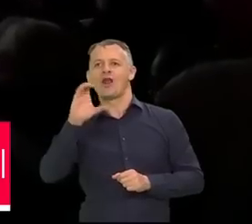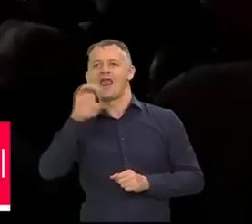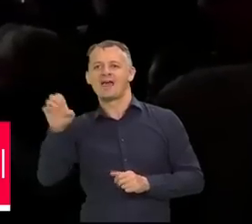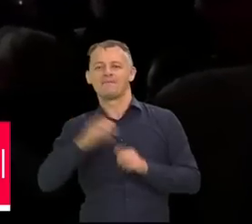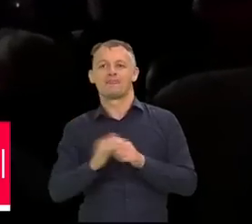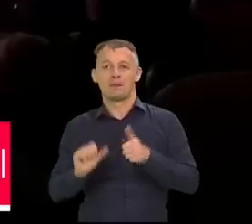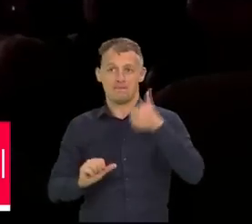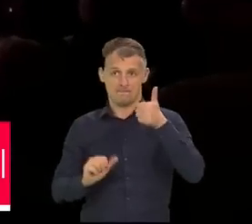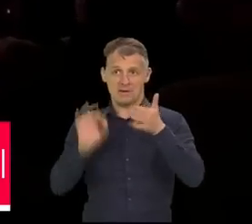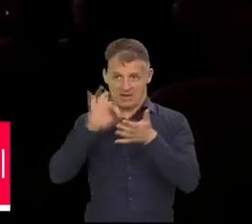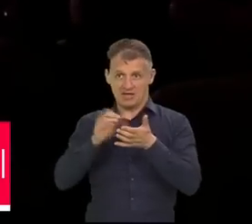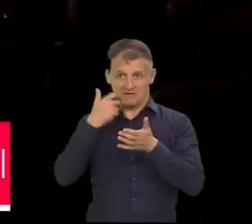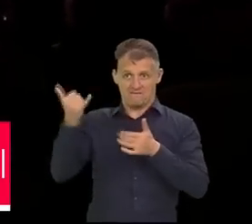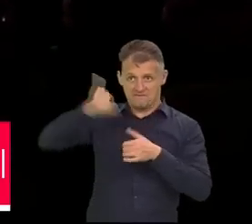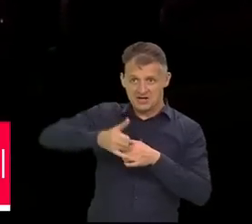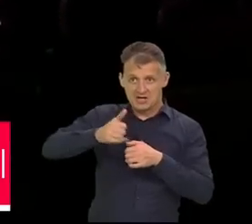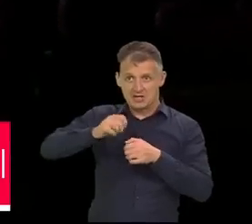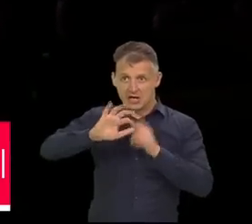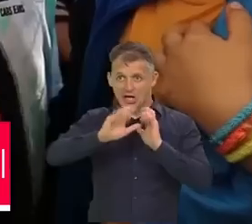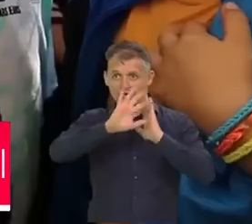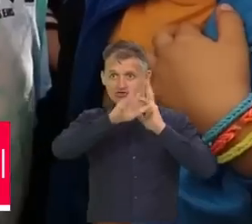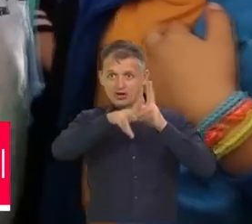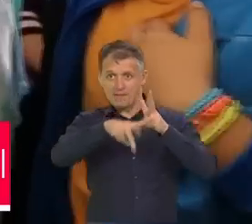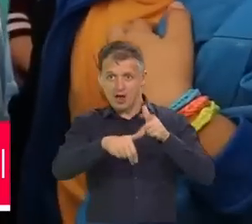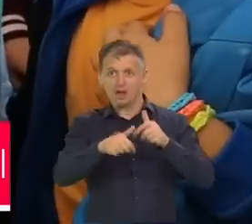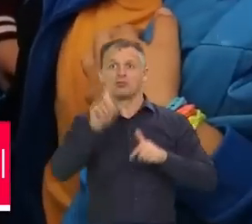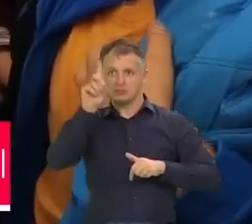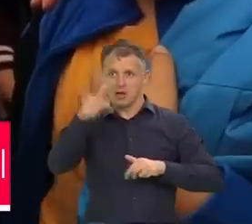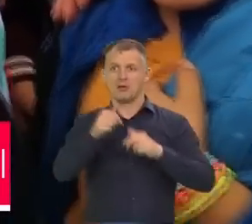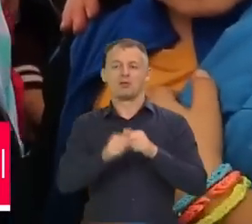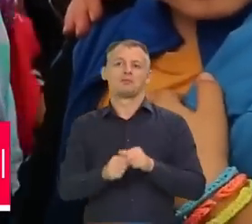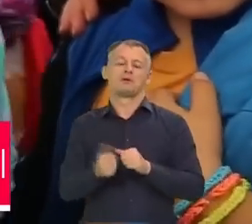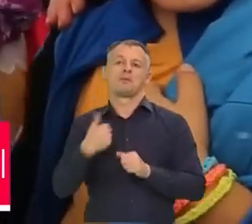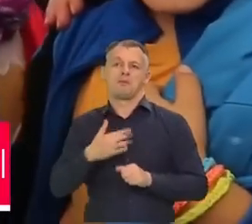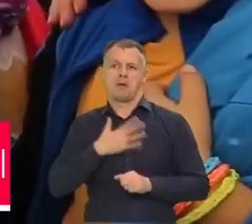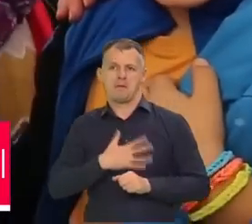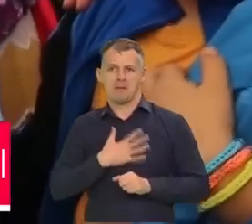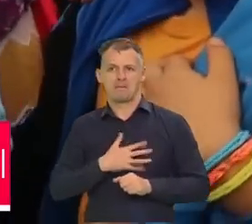Este pentru prima dată la film, într-o sală, da, de cinema? Da. Mi-a plăcut.